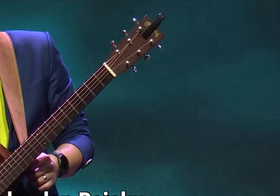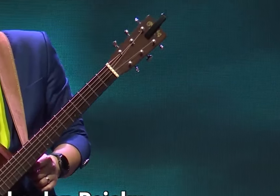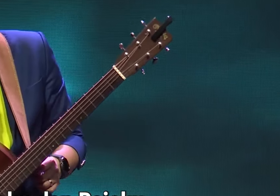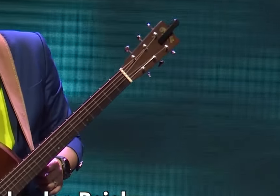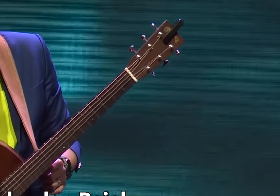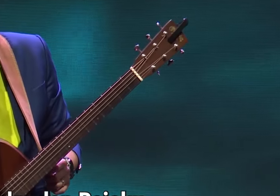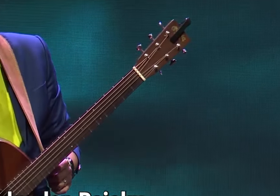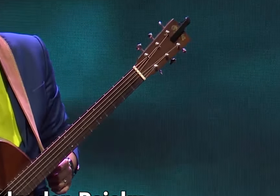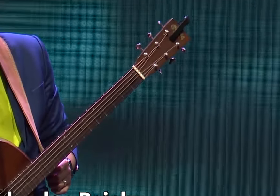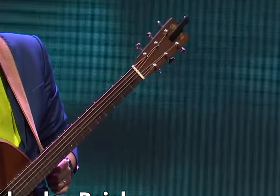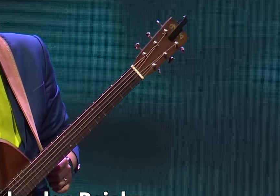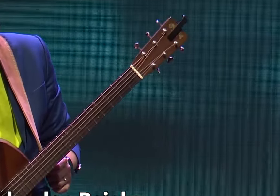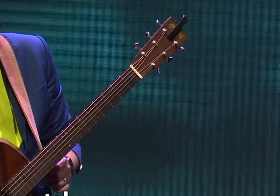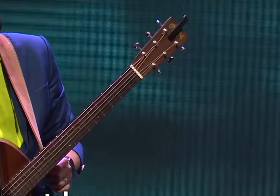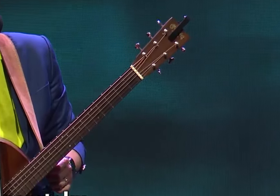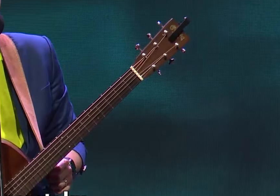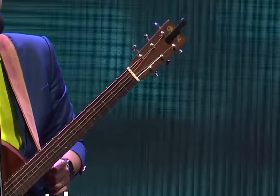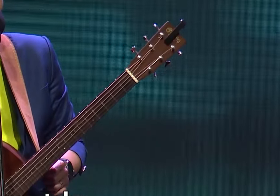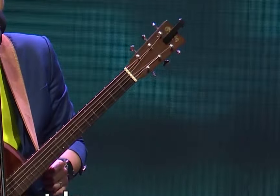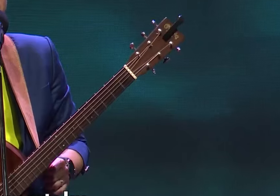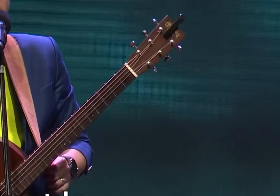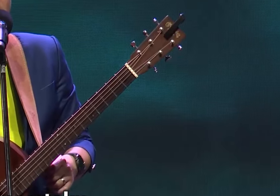dan Rajaku.